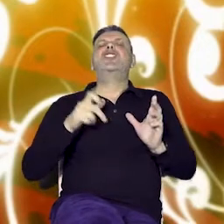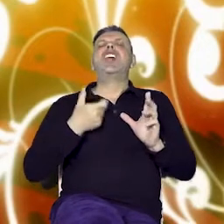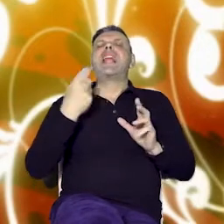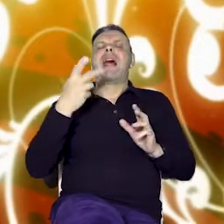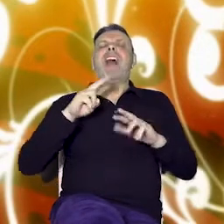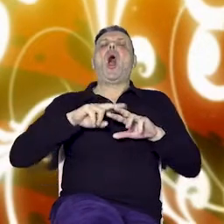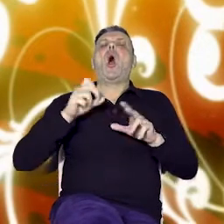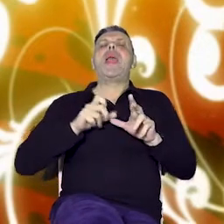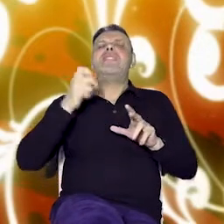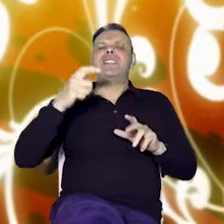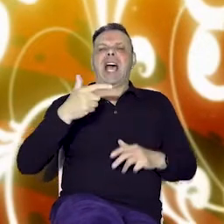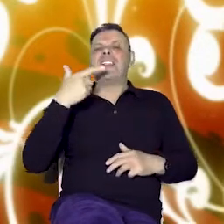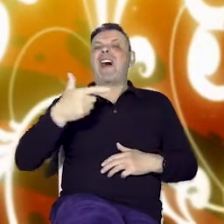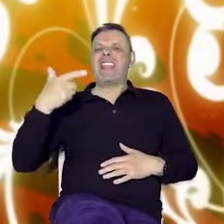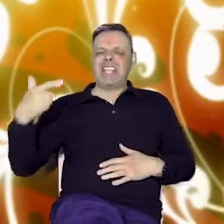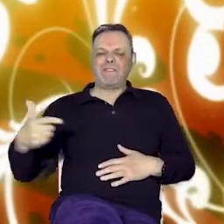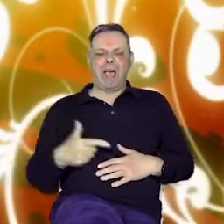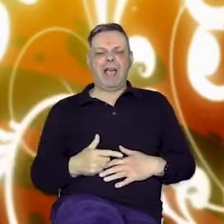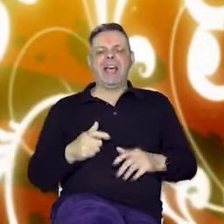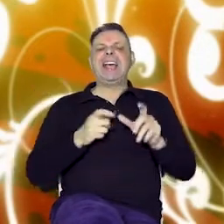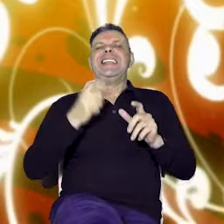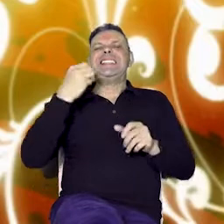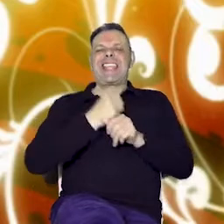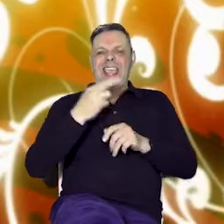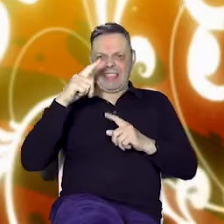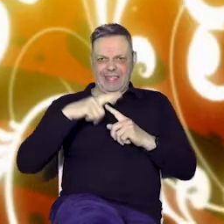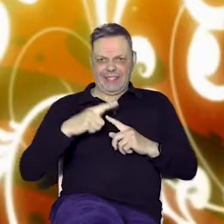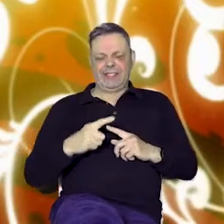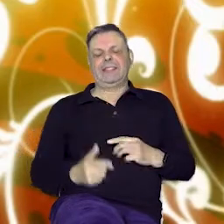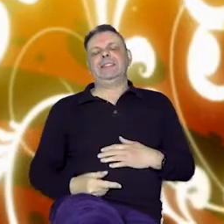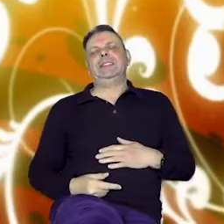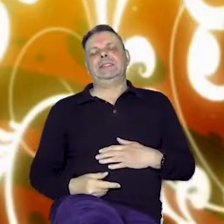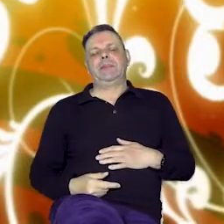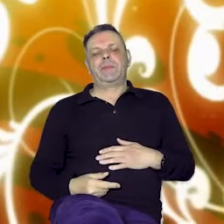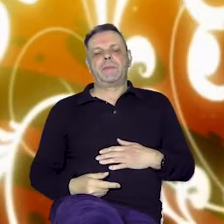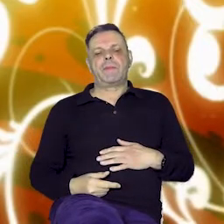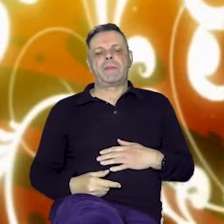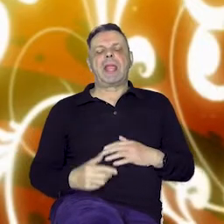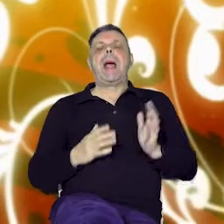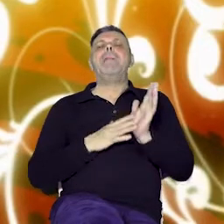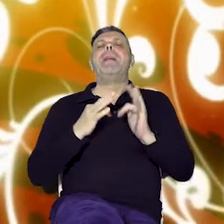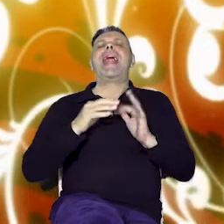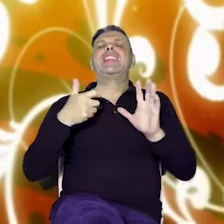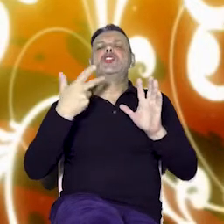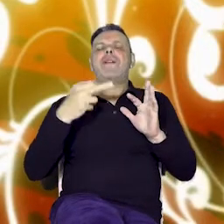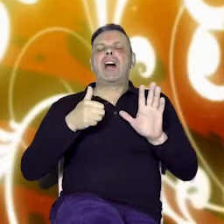Većeslava Holjevca 22, Siget, to znadete, svi znademo, Matićeva 63,